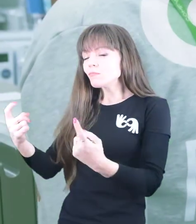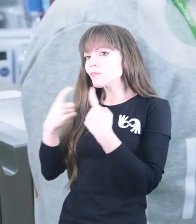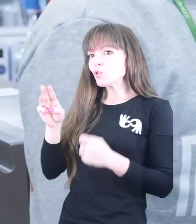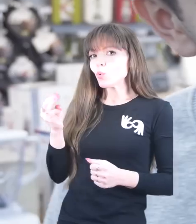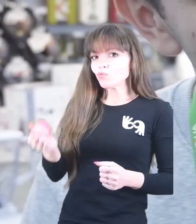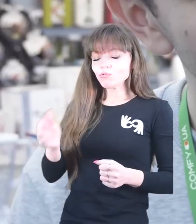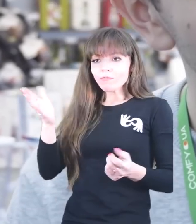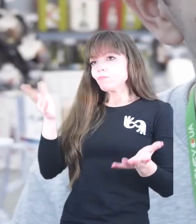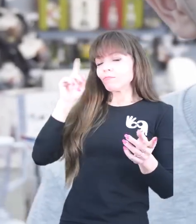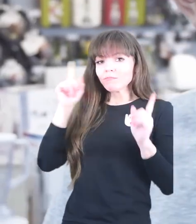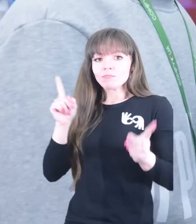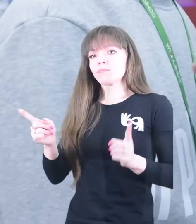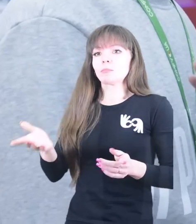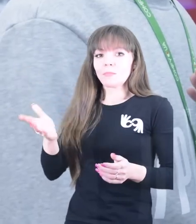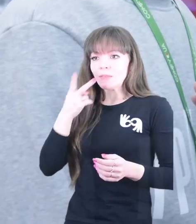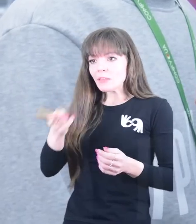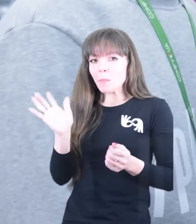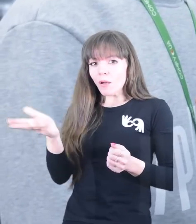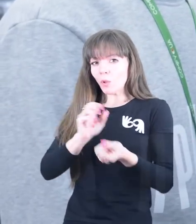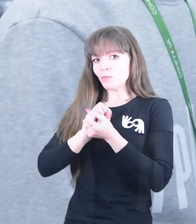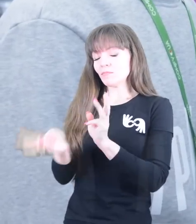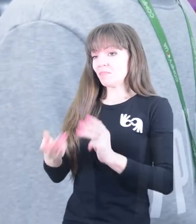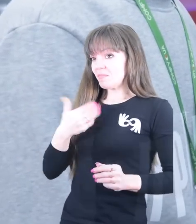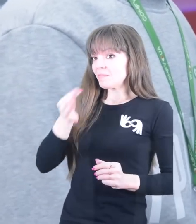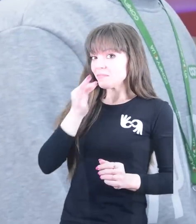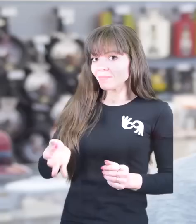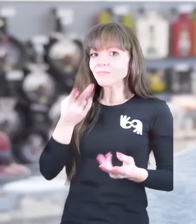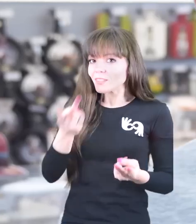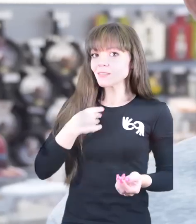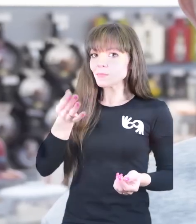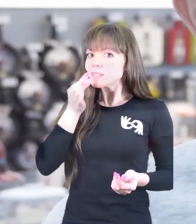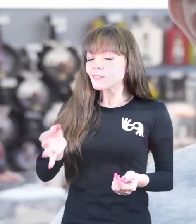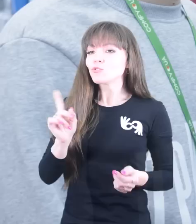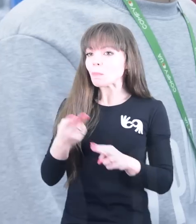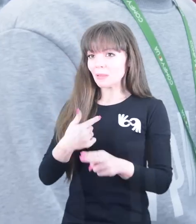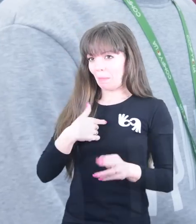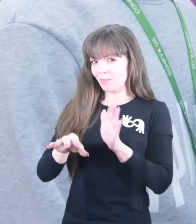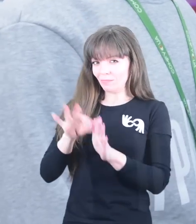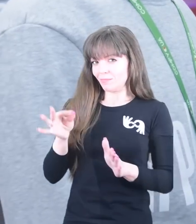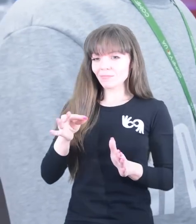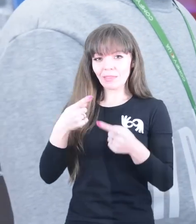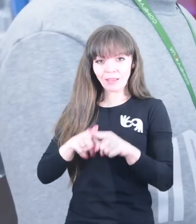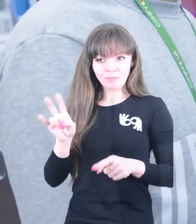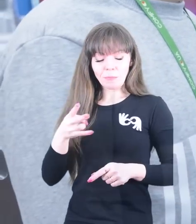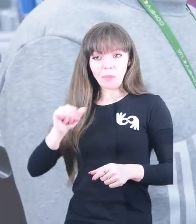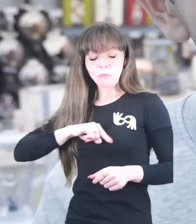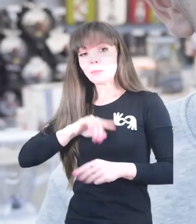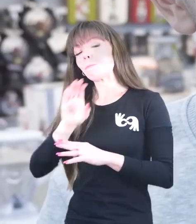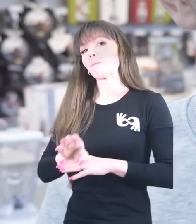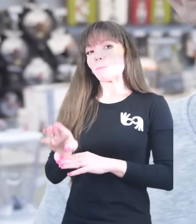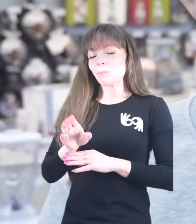Короче, вбегает теща в панике, видит, что микроволновка в хлам, а я ей такой говорю. А я вам говорил, что без меня технику не